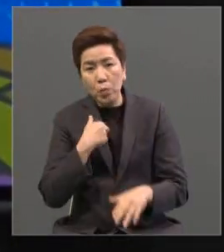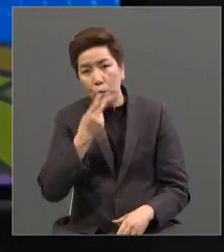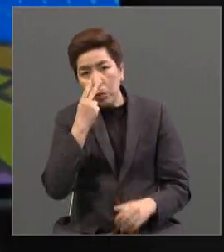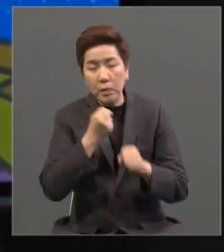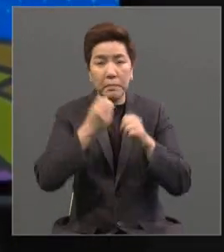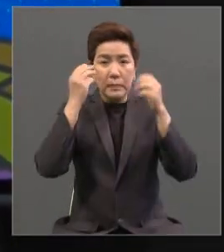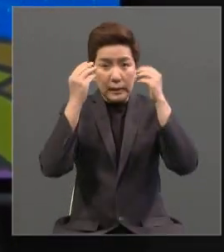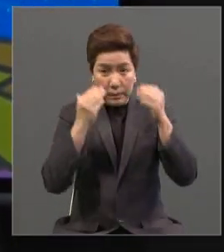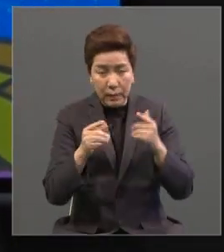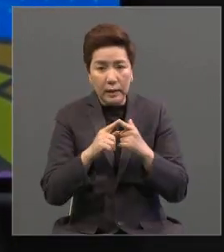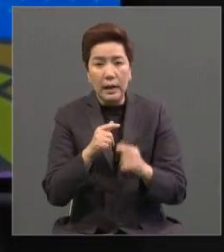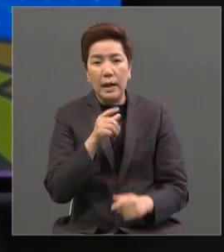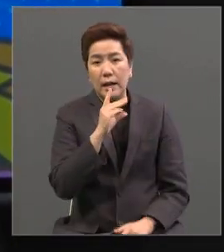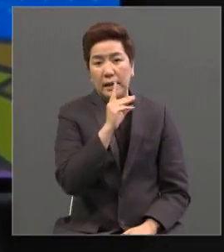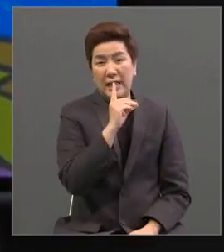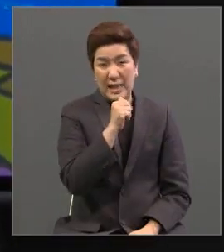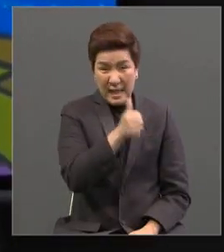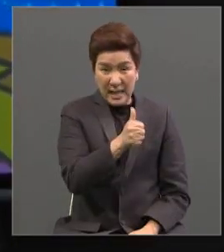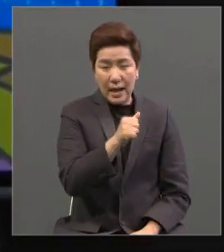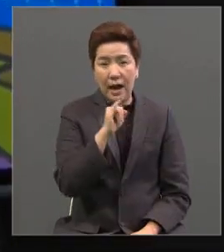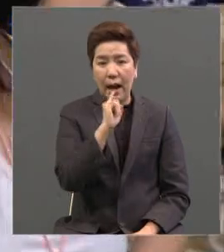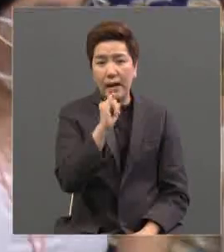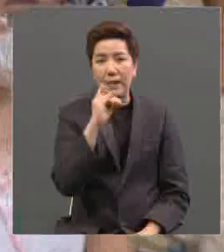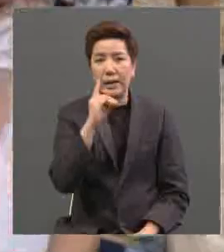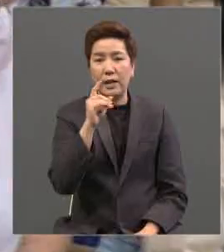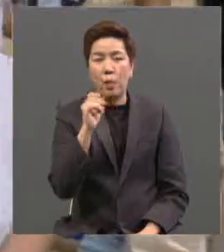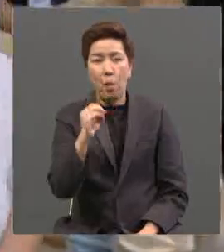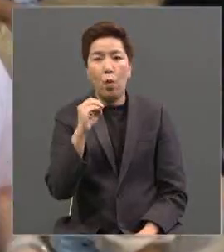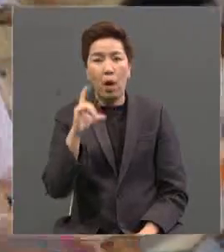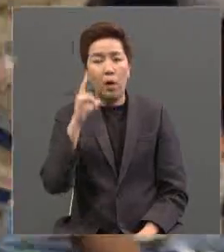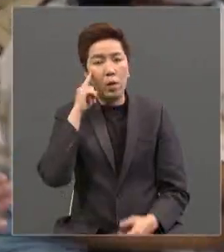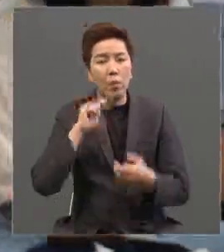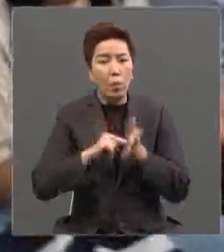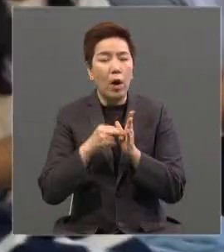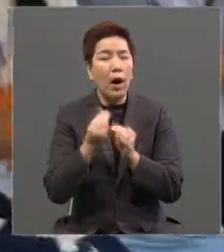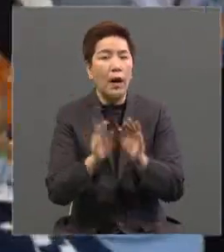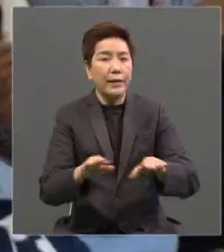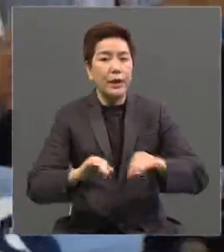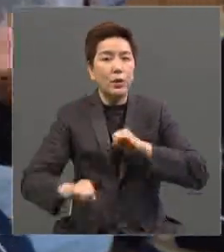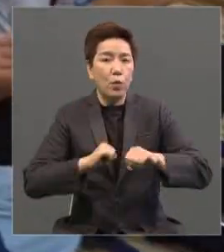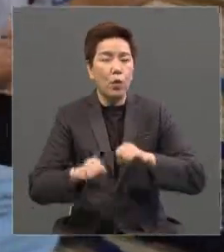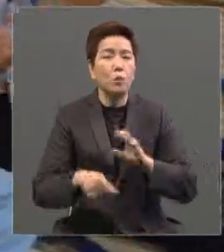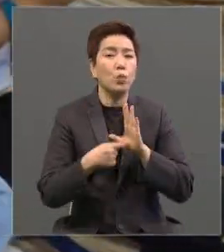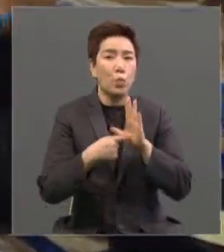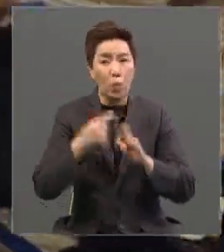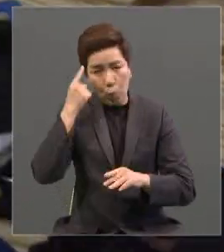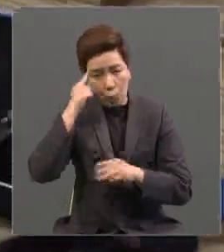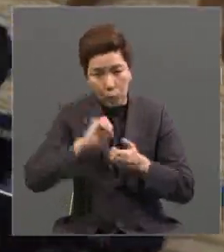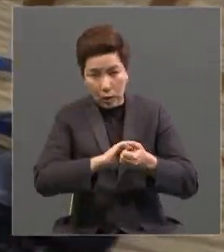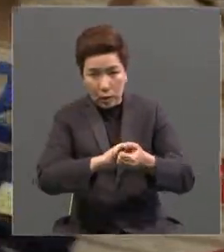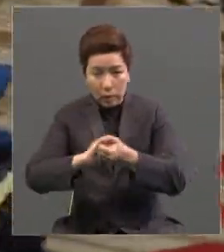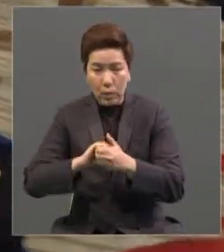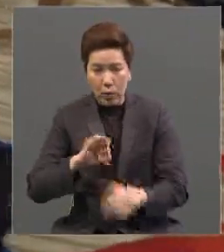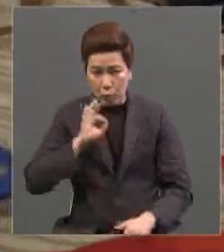ชมกิจกรรมนะครับที่ชื่อว่า didalนะฮะเด็กไทยต้นแบบภายใต้โครงการสร้างเด็กและเยาวชนต้นแบบรู้รัก